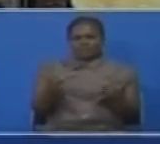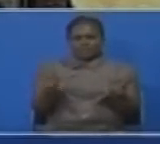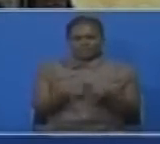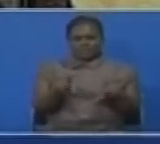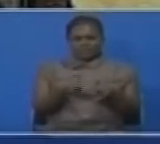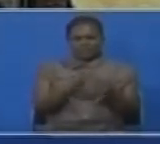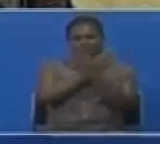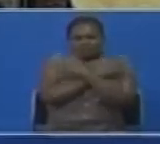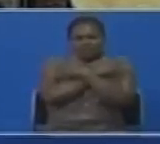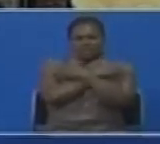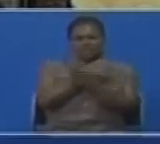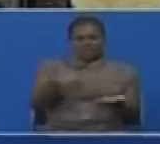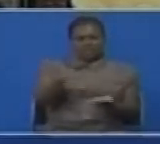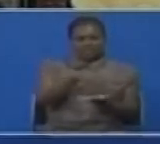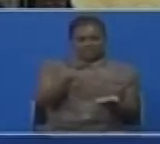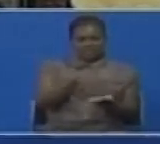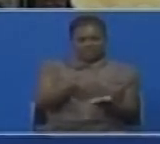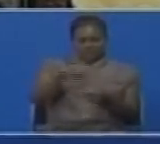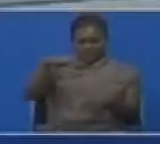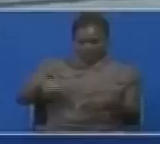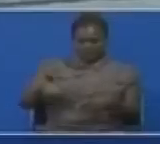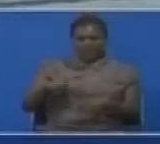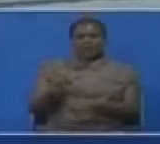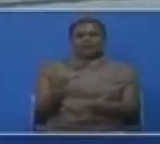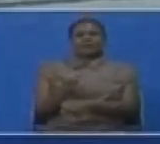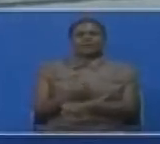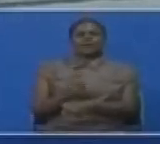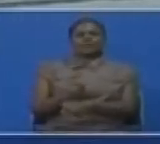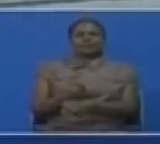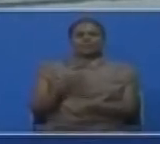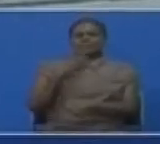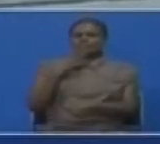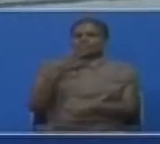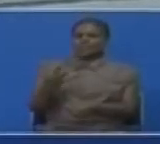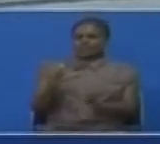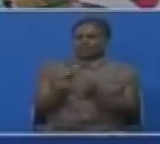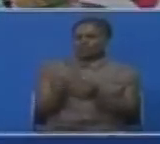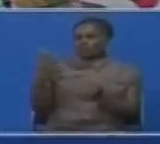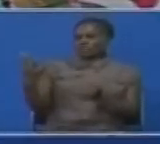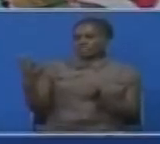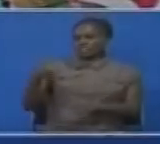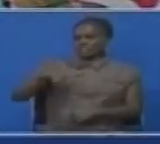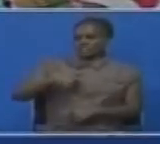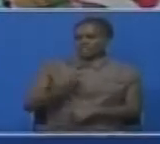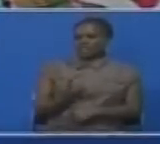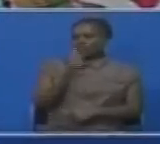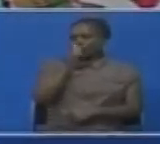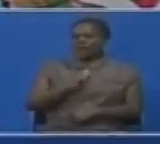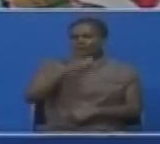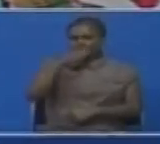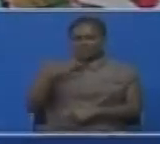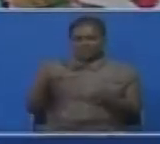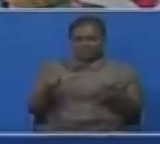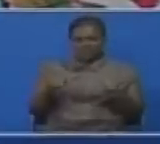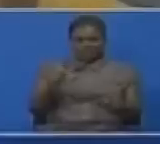cha Friends kilicho kwenye ubunge la Makadara jijini Nairobi, wanafunzi 314 wa kibinafsi wanajizatiti kuhakikisha